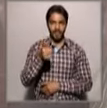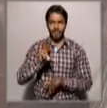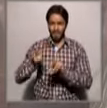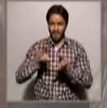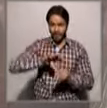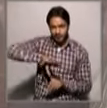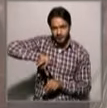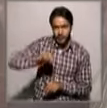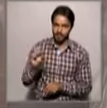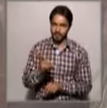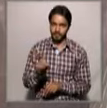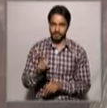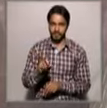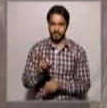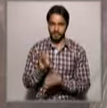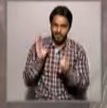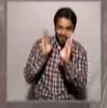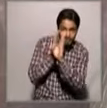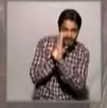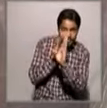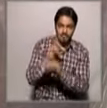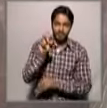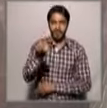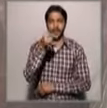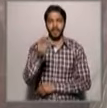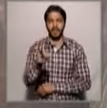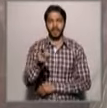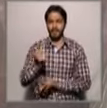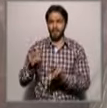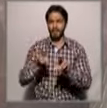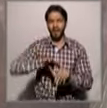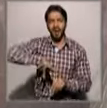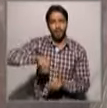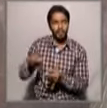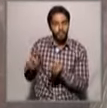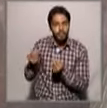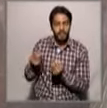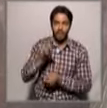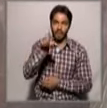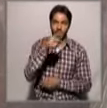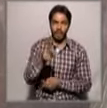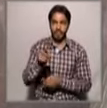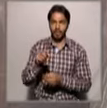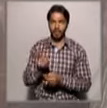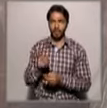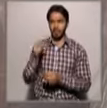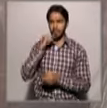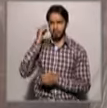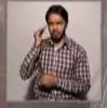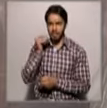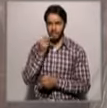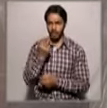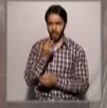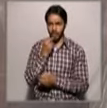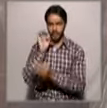أن يفعل هذه الألوان من المحرمات عن طريق اللقاء النت، فتريه وجهها ويريها